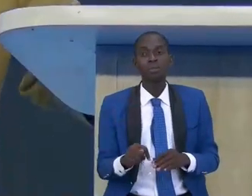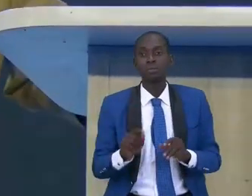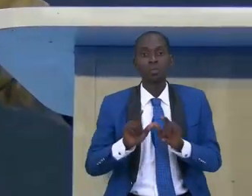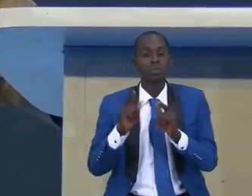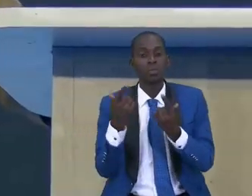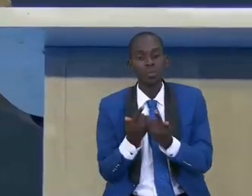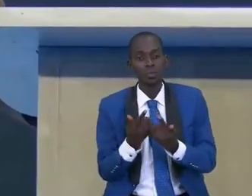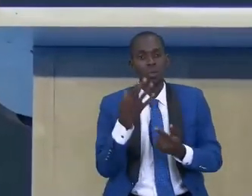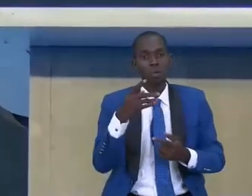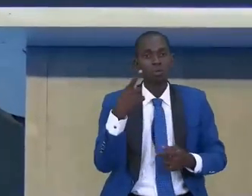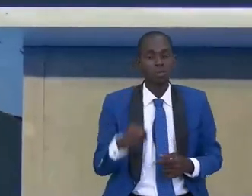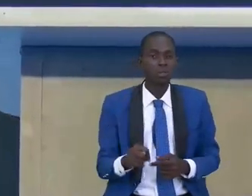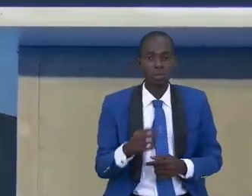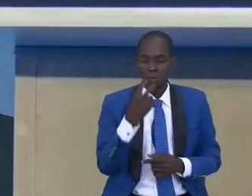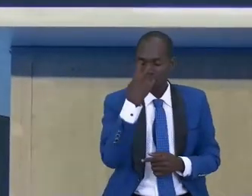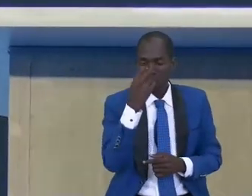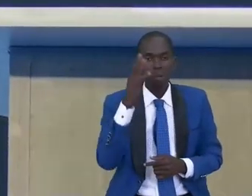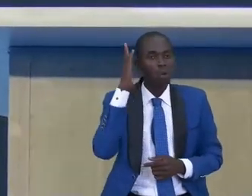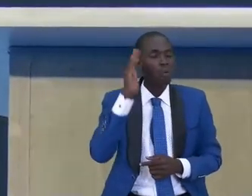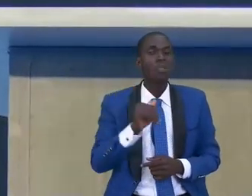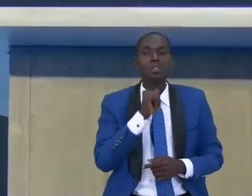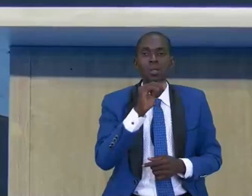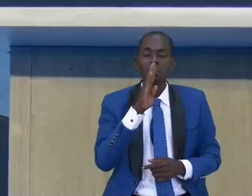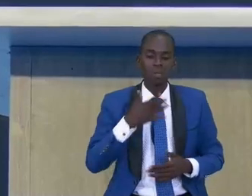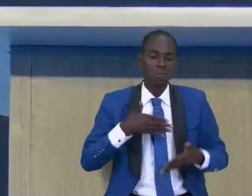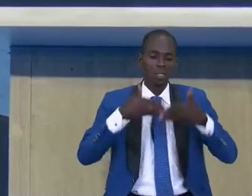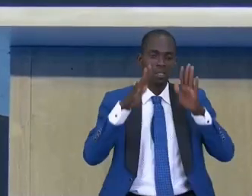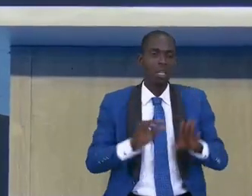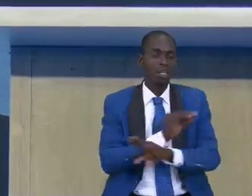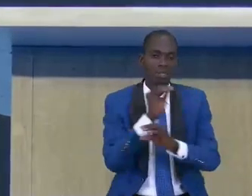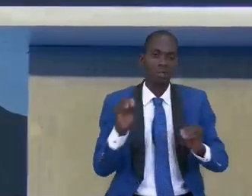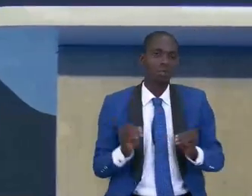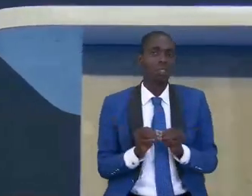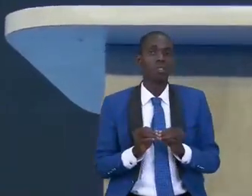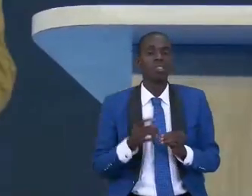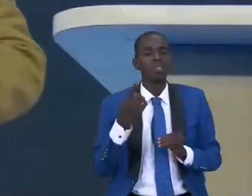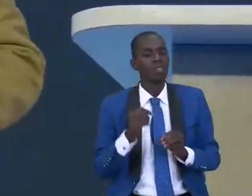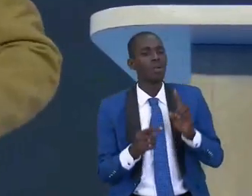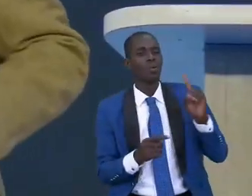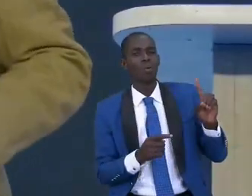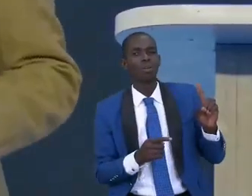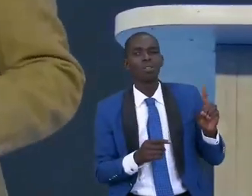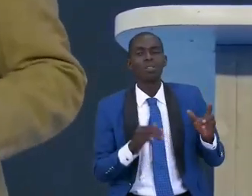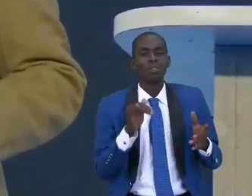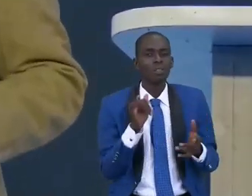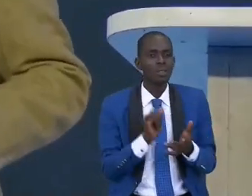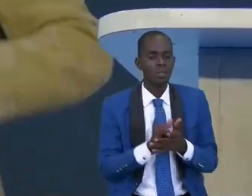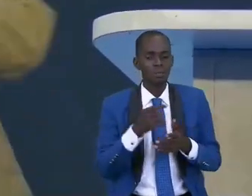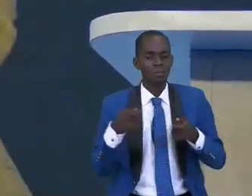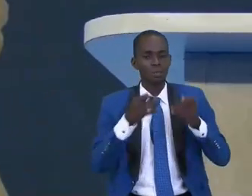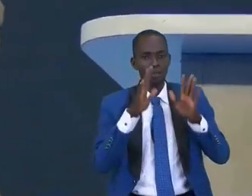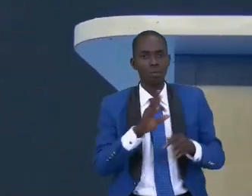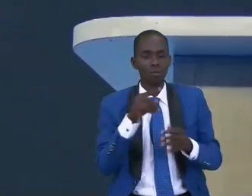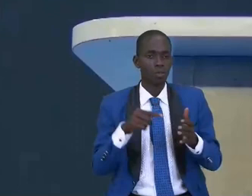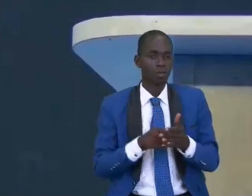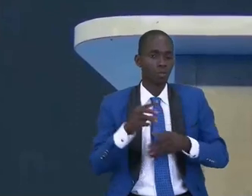Le directeur du conseil des aveugles ne sera plus mon directeur, mon maître.